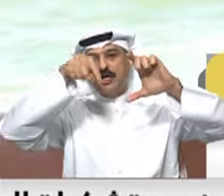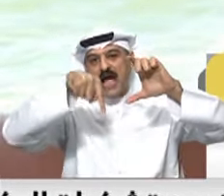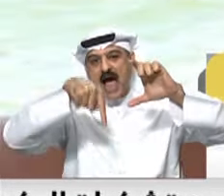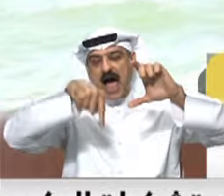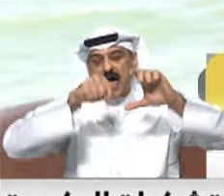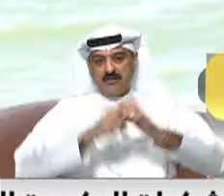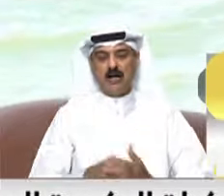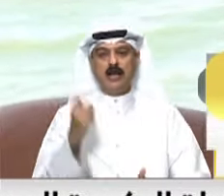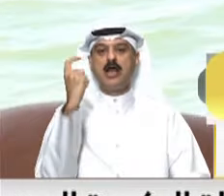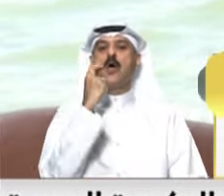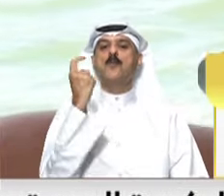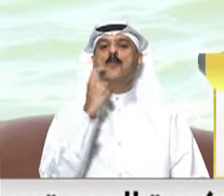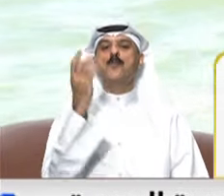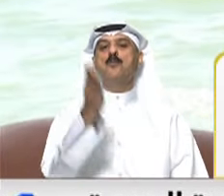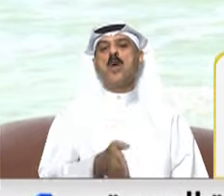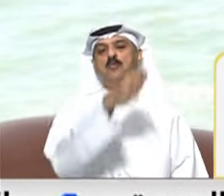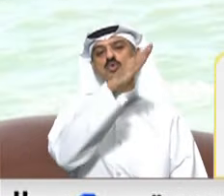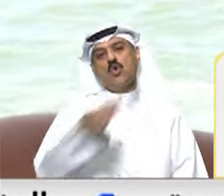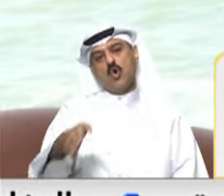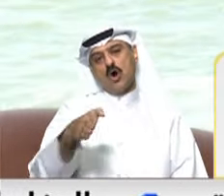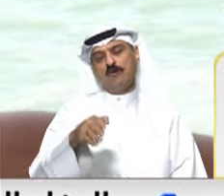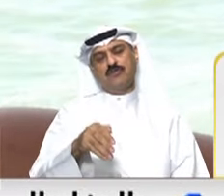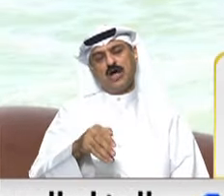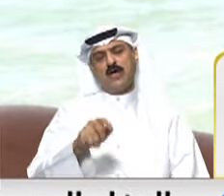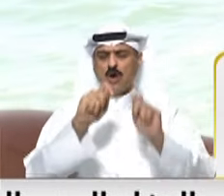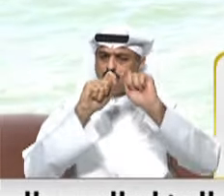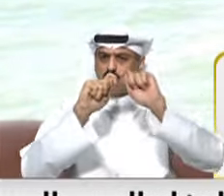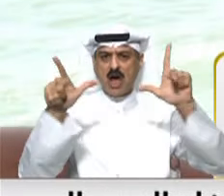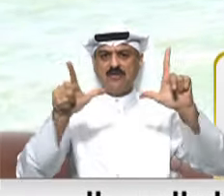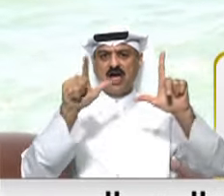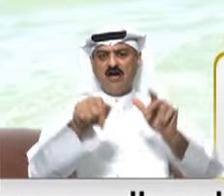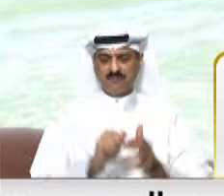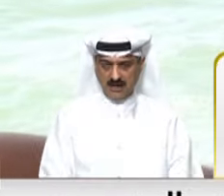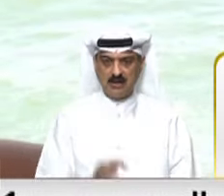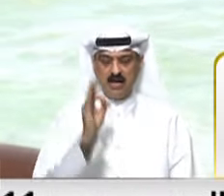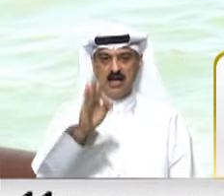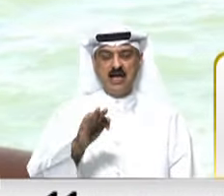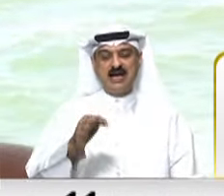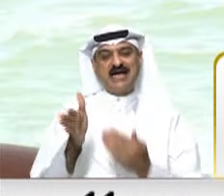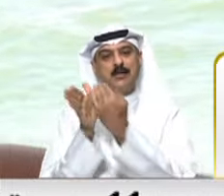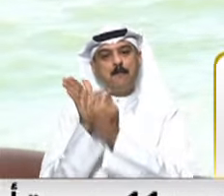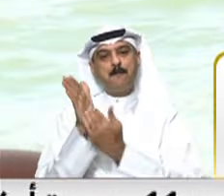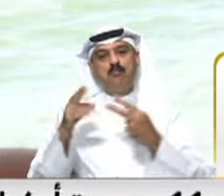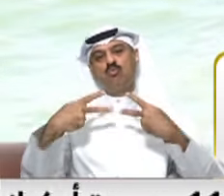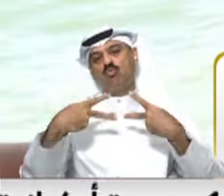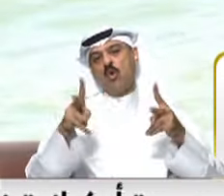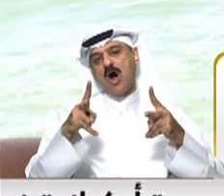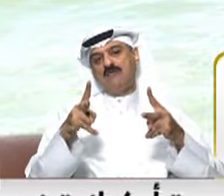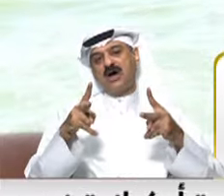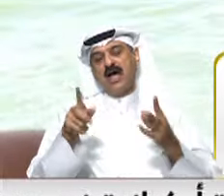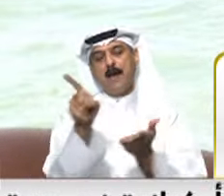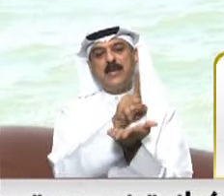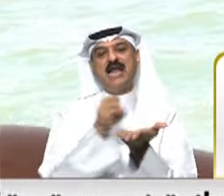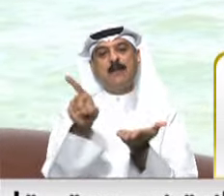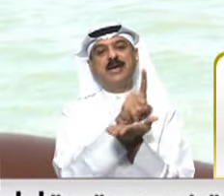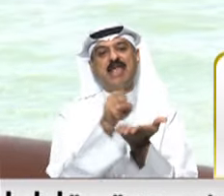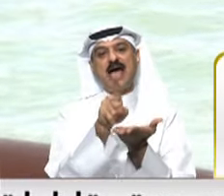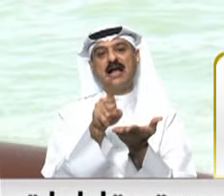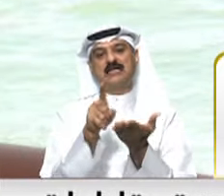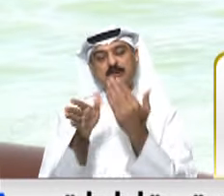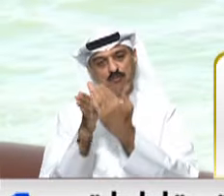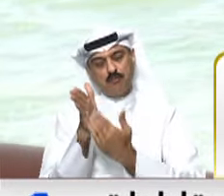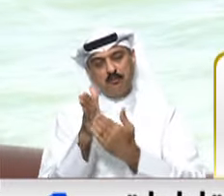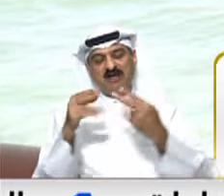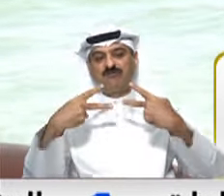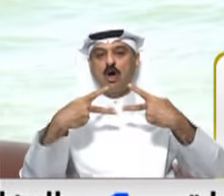من المناطق ممنوع فيها الصيد إلا عن طريق استخراج تصريح من الهيئة العامة للبيئة، ويكون ذلك عن